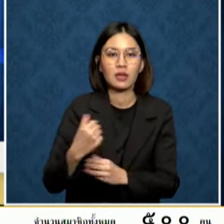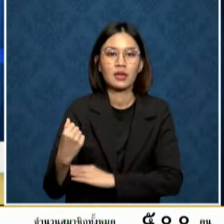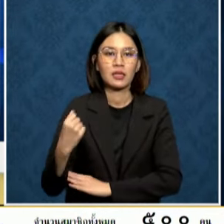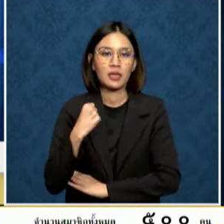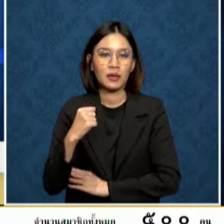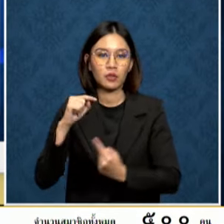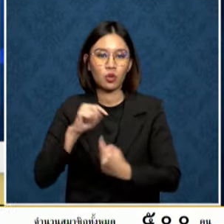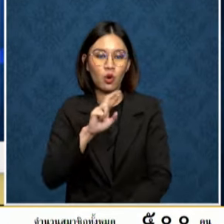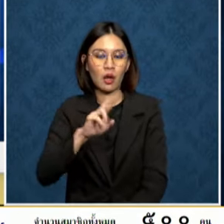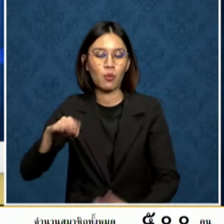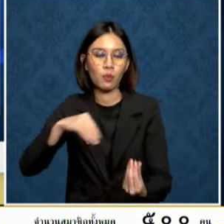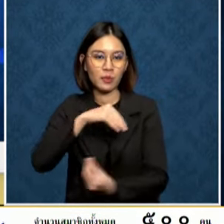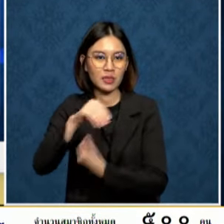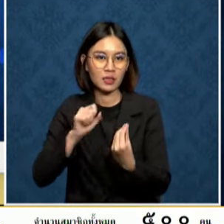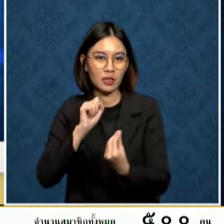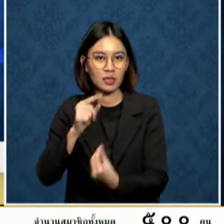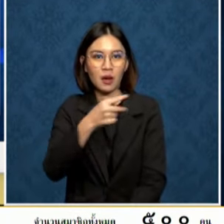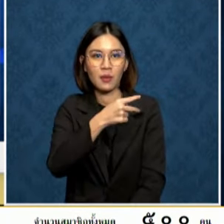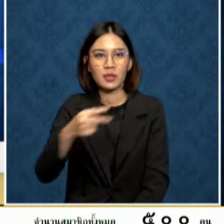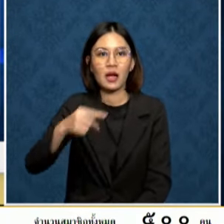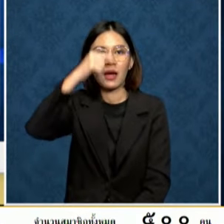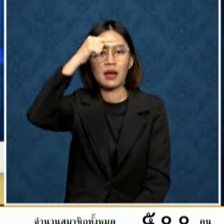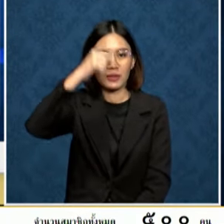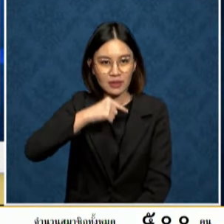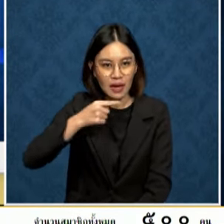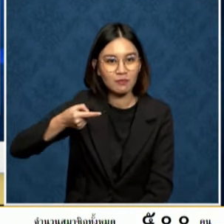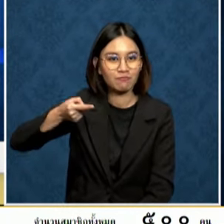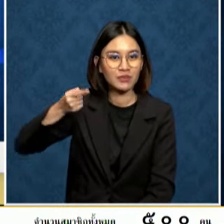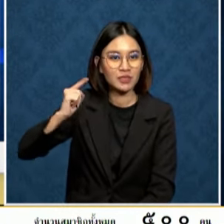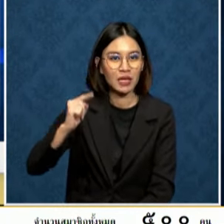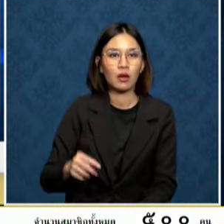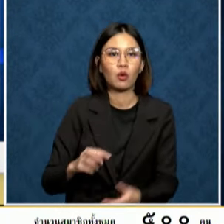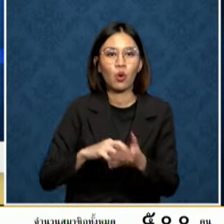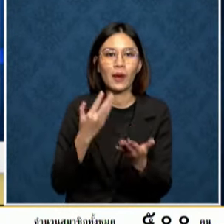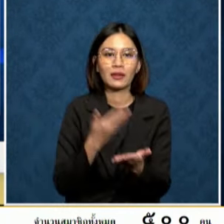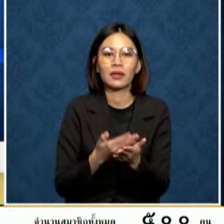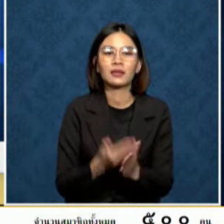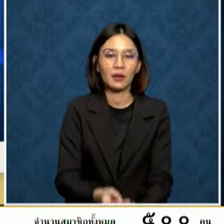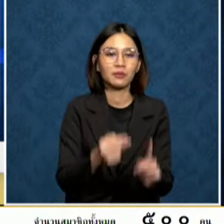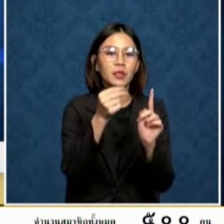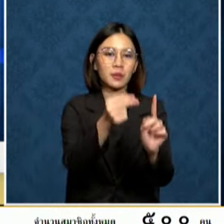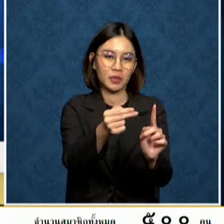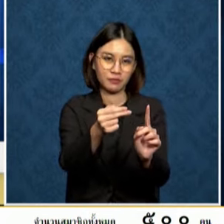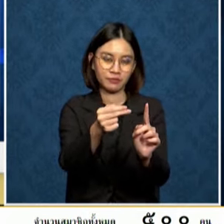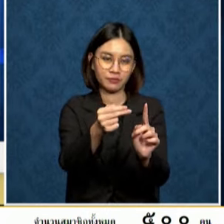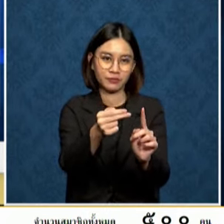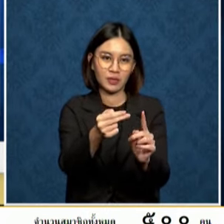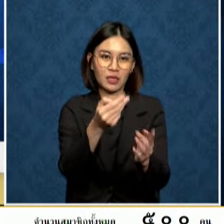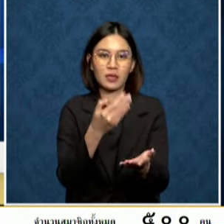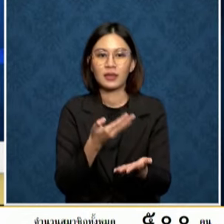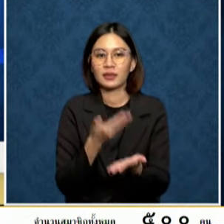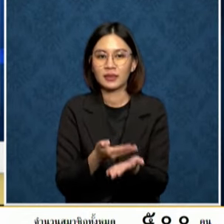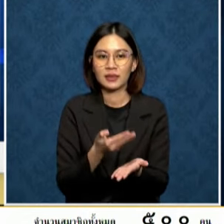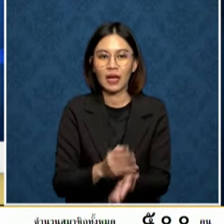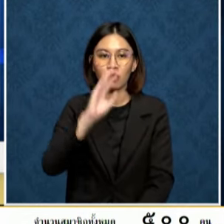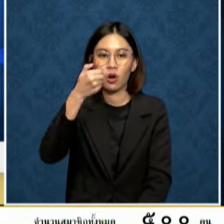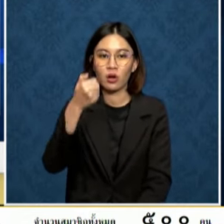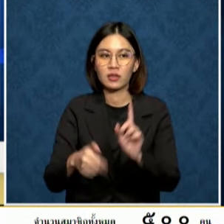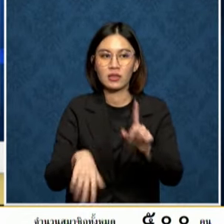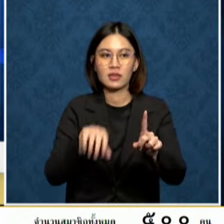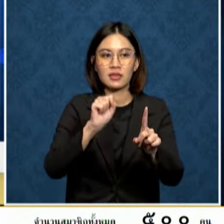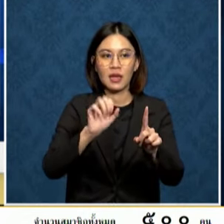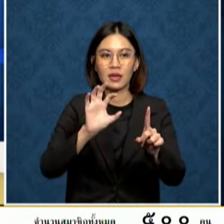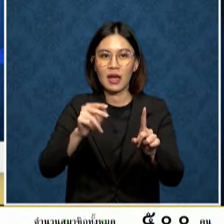ข็งของระบบเศรษฐกิ ภาษาไยชชชชัดก็คอ ดิจิตัลหมื่บาท แลธรรมธานก็ใส่เงินมาก่อนเลย 152,